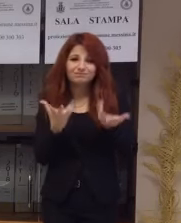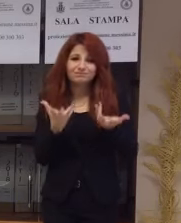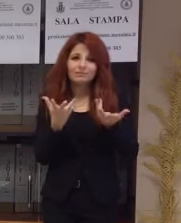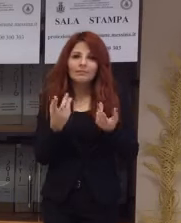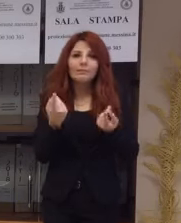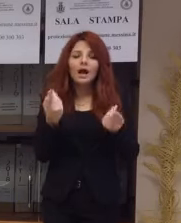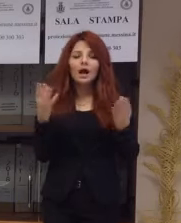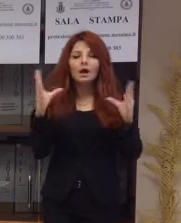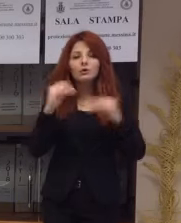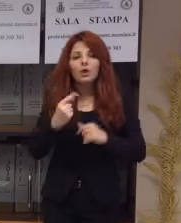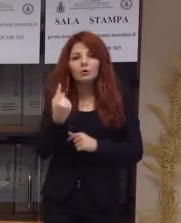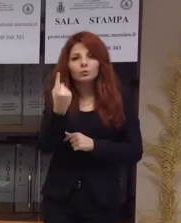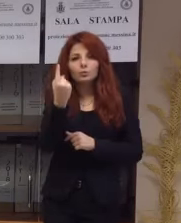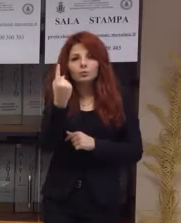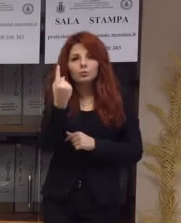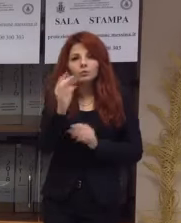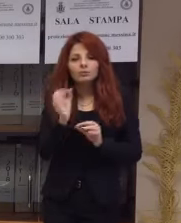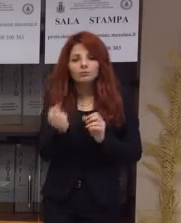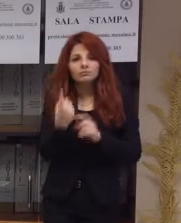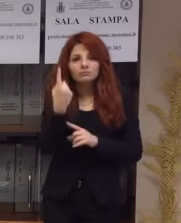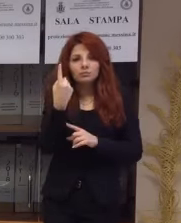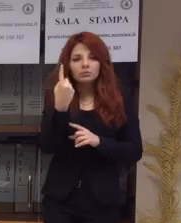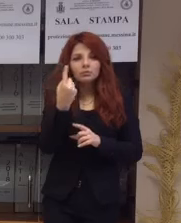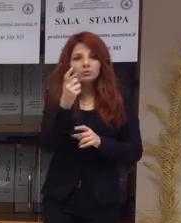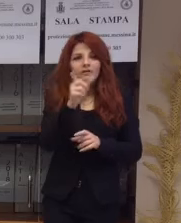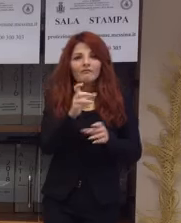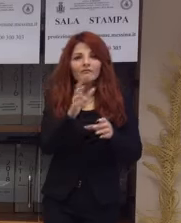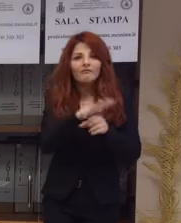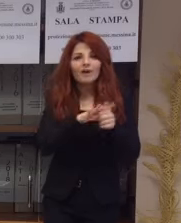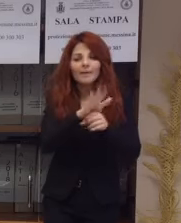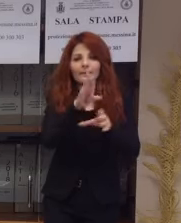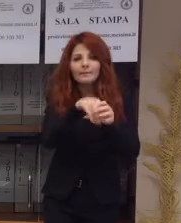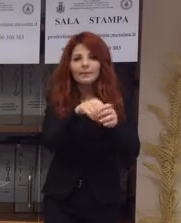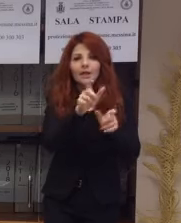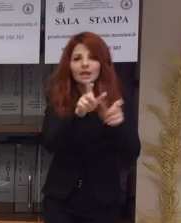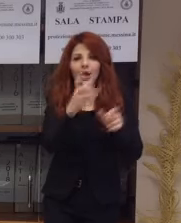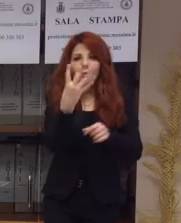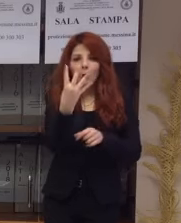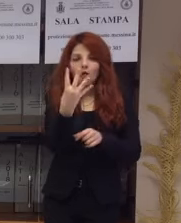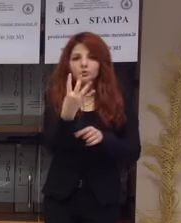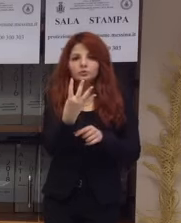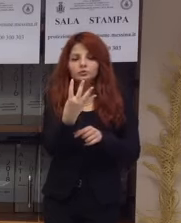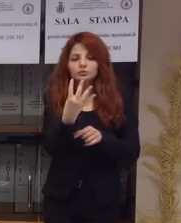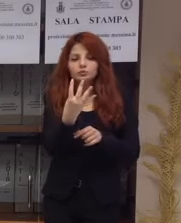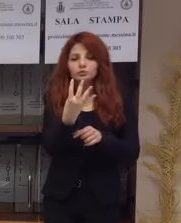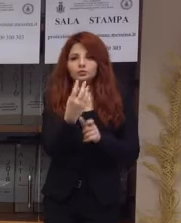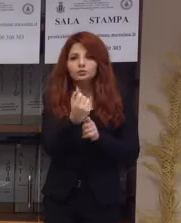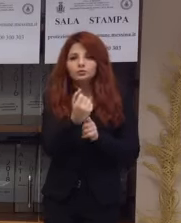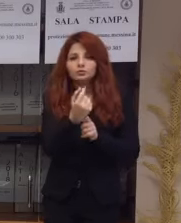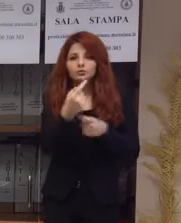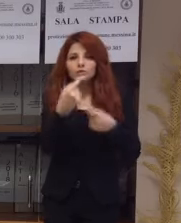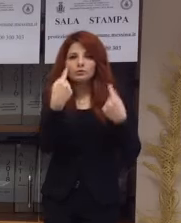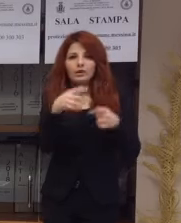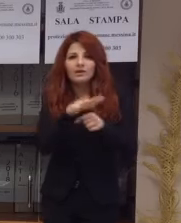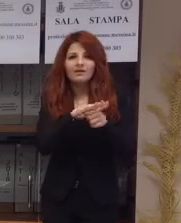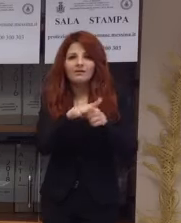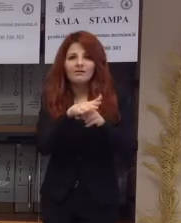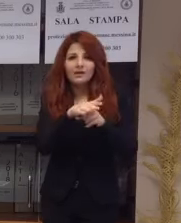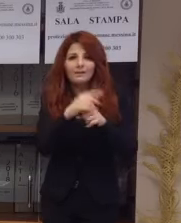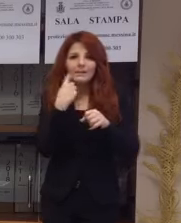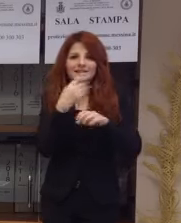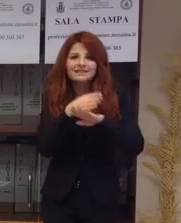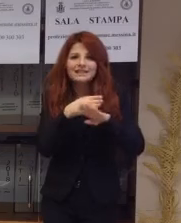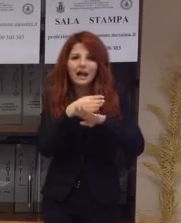uno di un nucleo familiare fatto da quattro persone e la card gli è stata rilasciata per